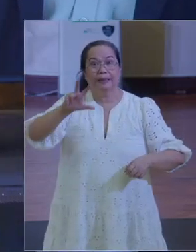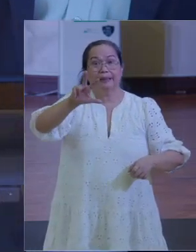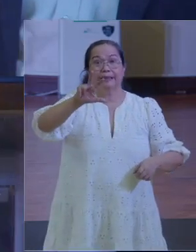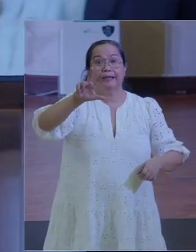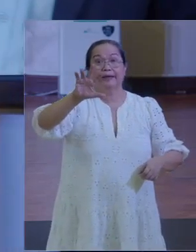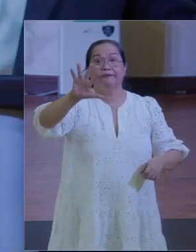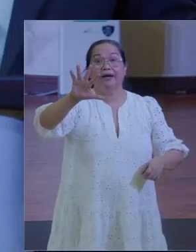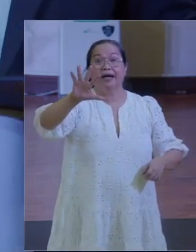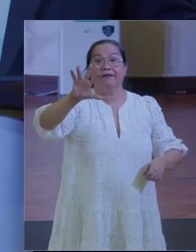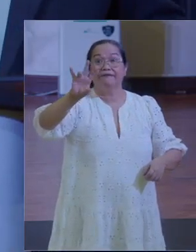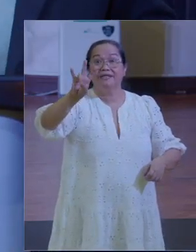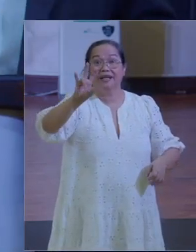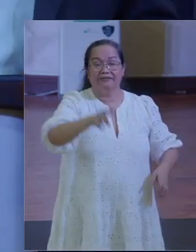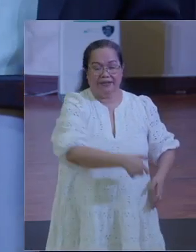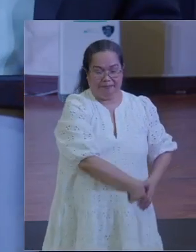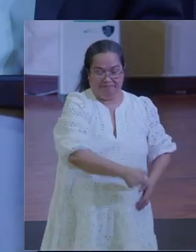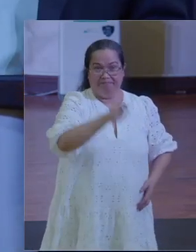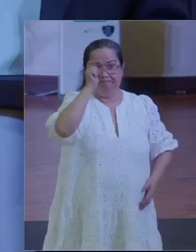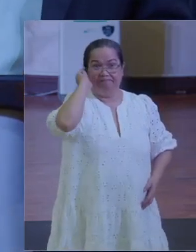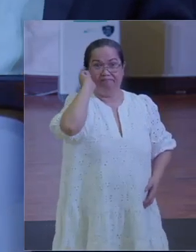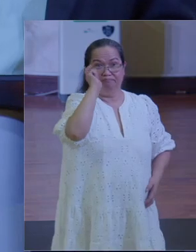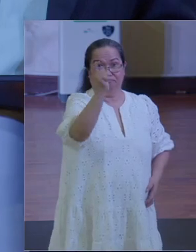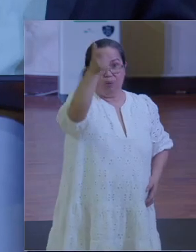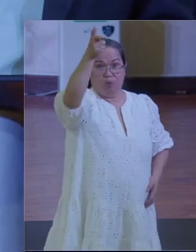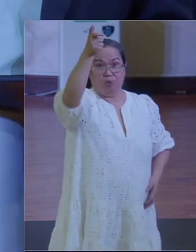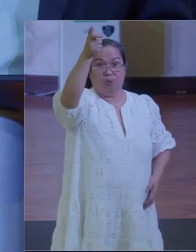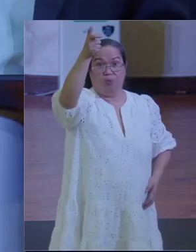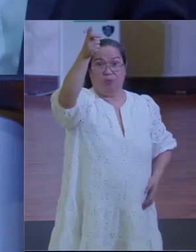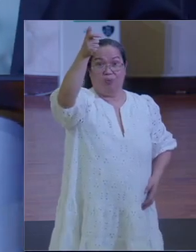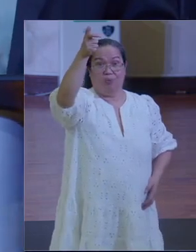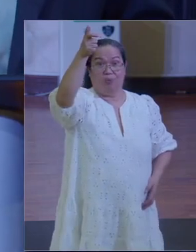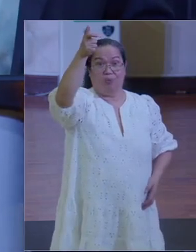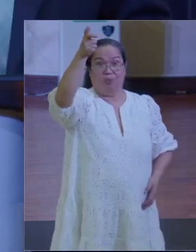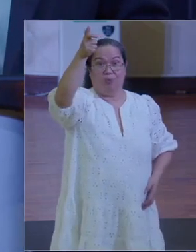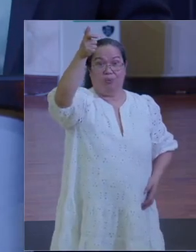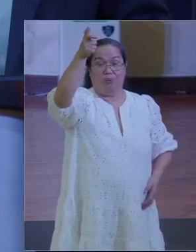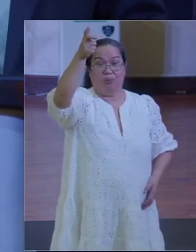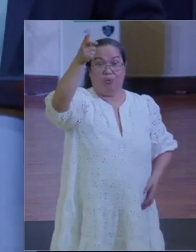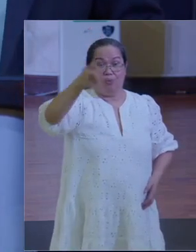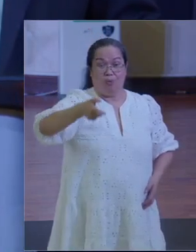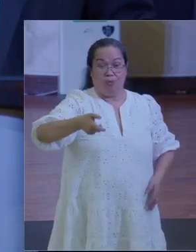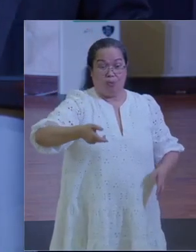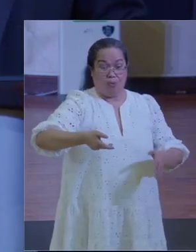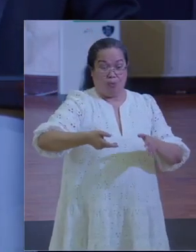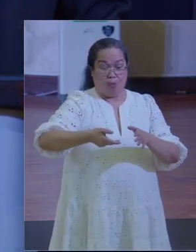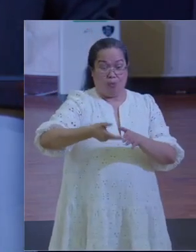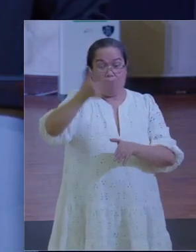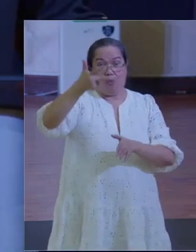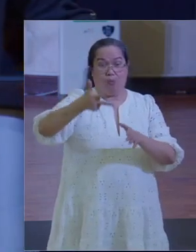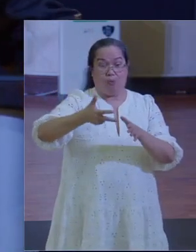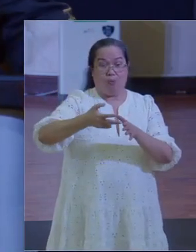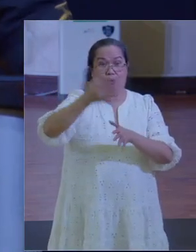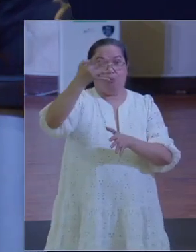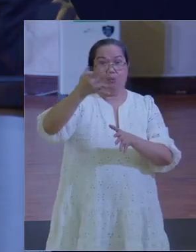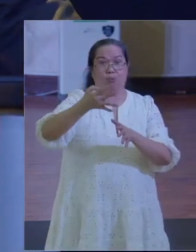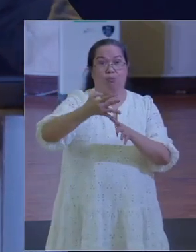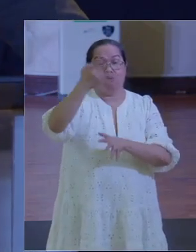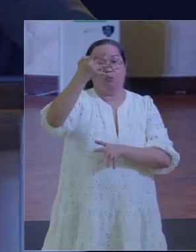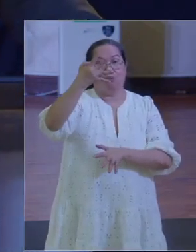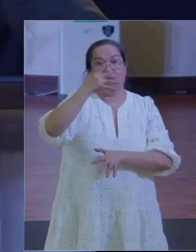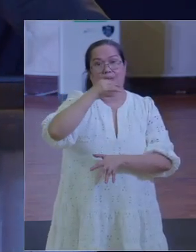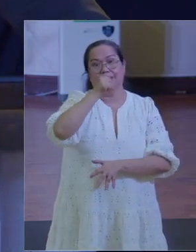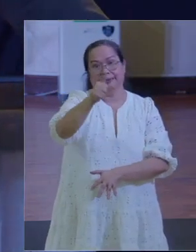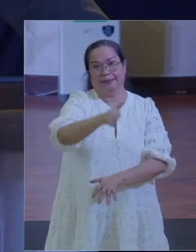357. Pinutukan. Bang! Pangatlo, pang-apat, pang-limang putok, buti na lang hindi pumutok